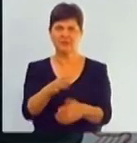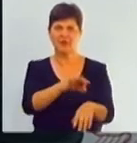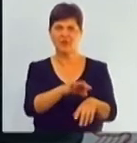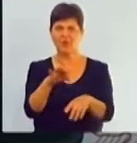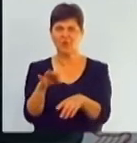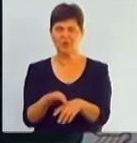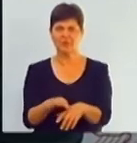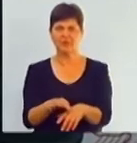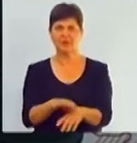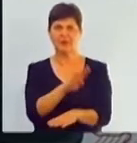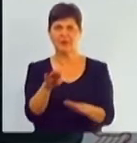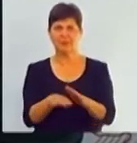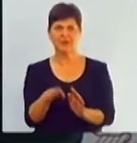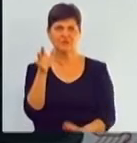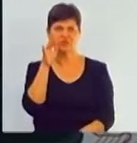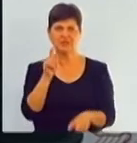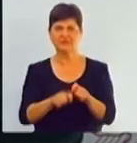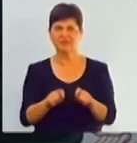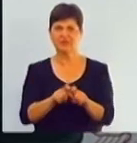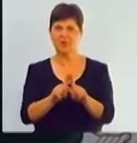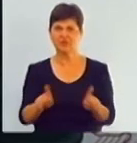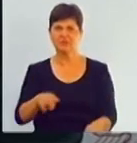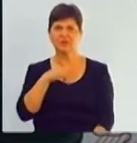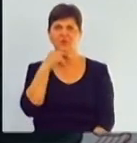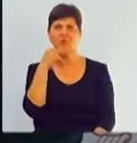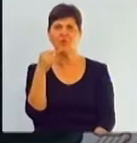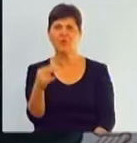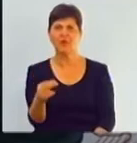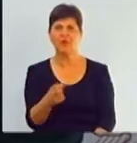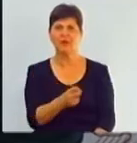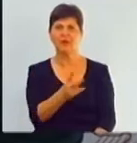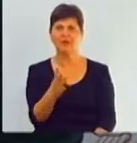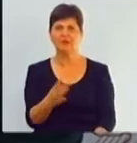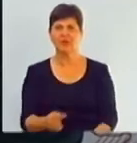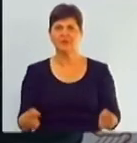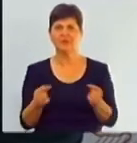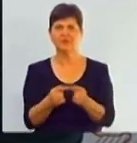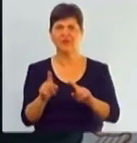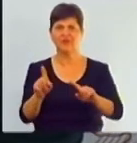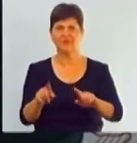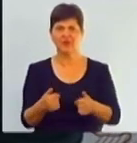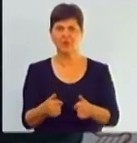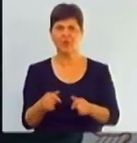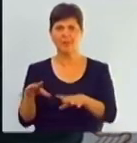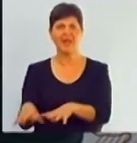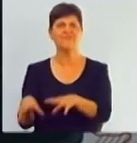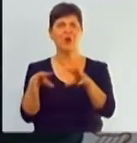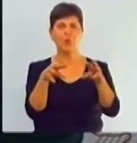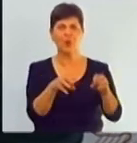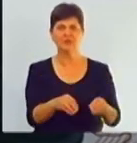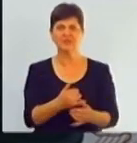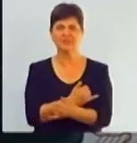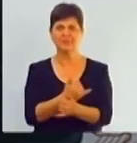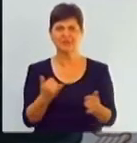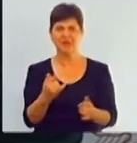Під час перевірок ми особливу увагу звертаємо на кількість та відповідність вимогам шляхів евакуації, забезпечення